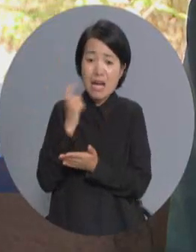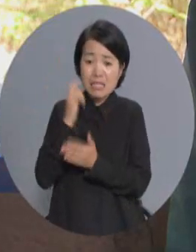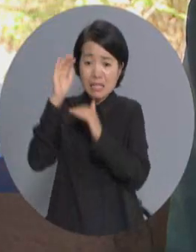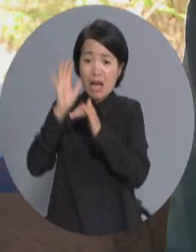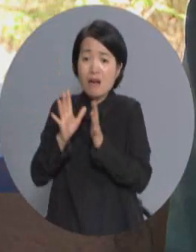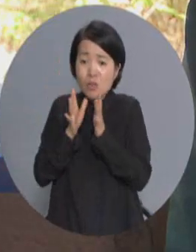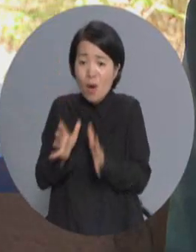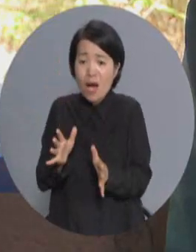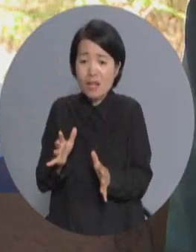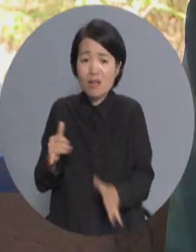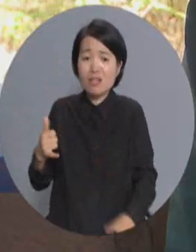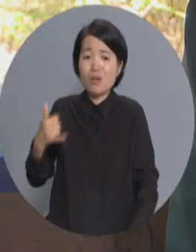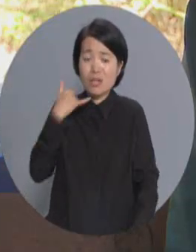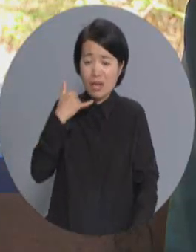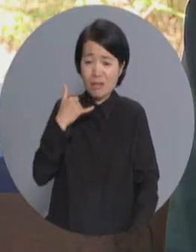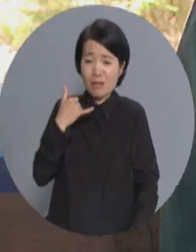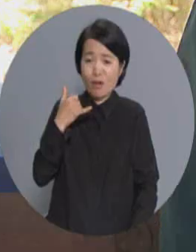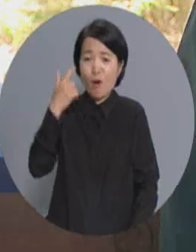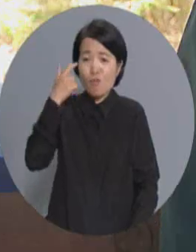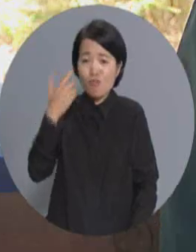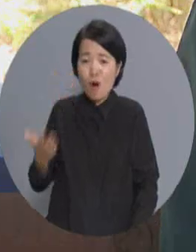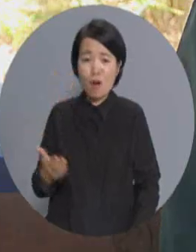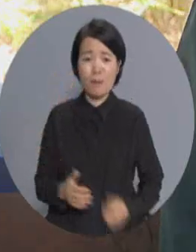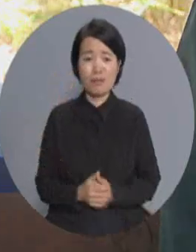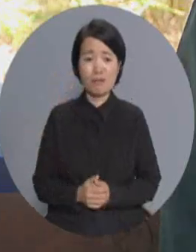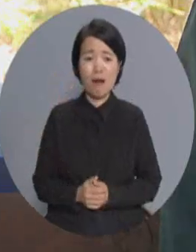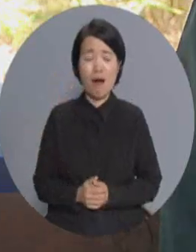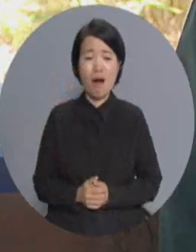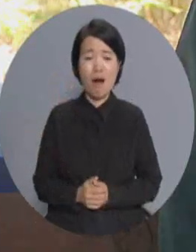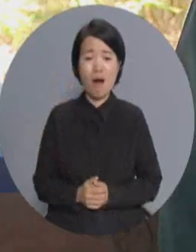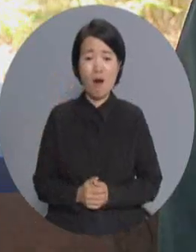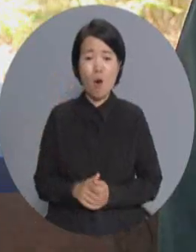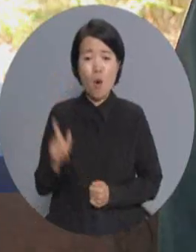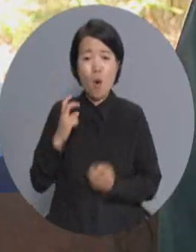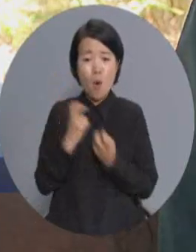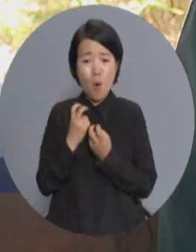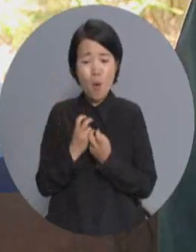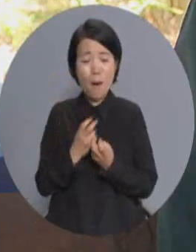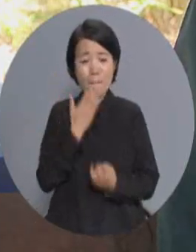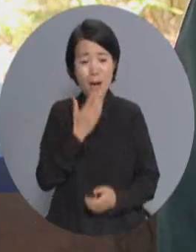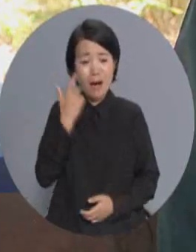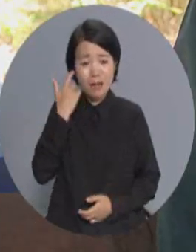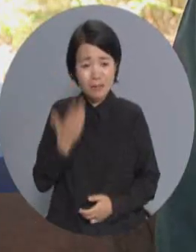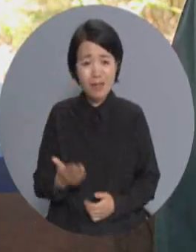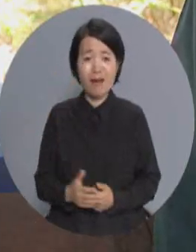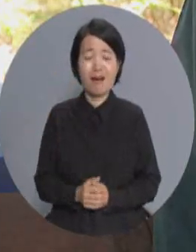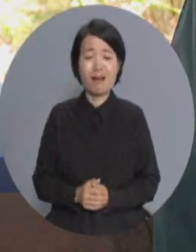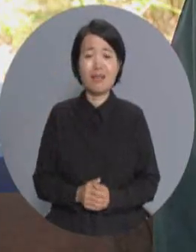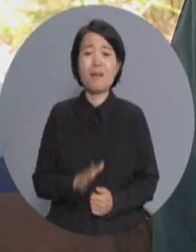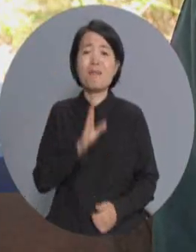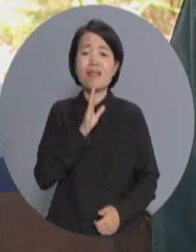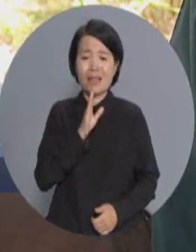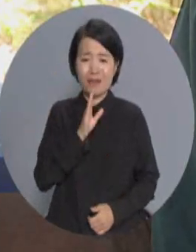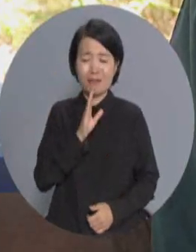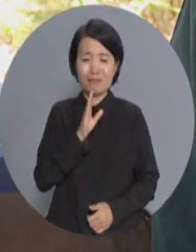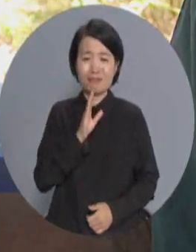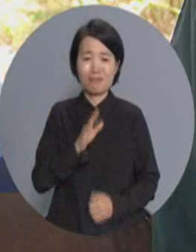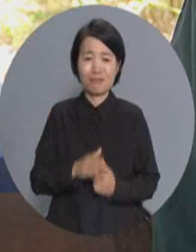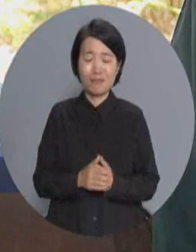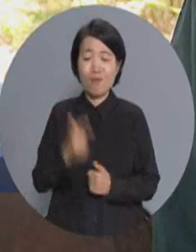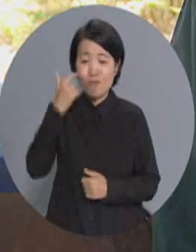속아서 전화하는 거 아니오? 내가 그랬더니 어떻게 이런 일도 있냐 그랬더니 이게 사실이냐